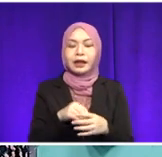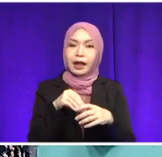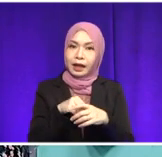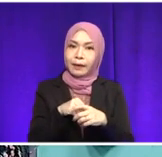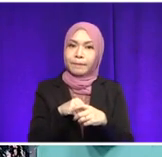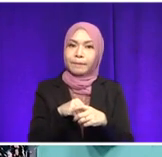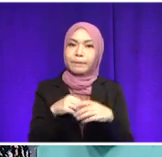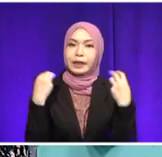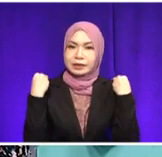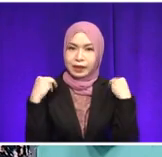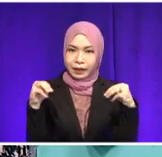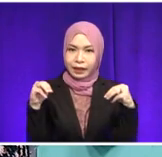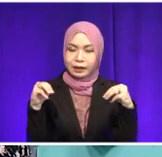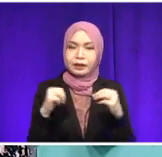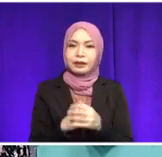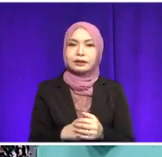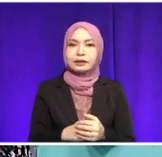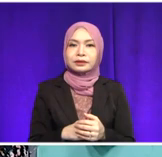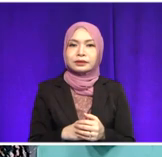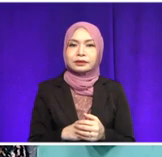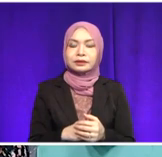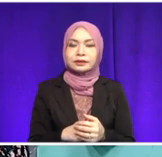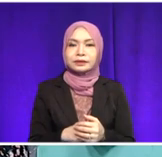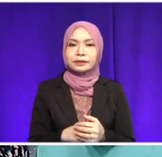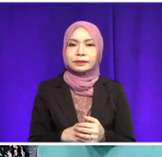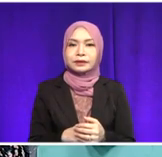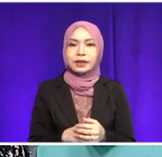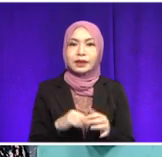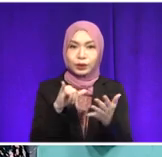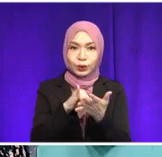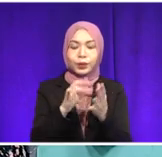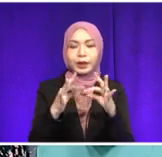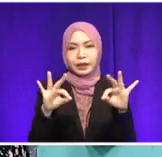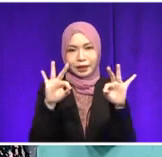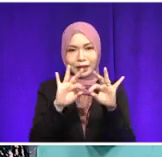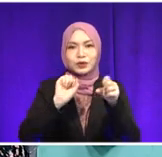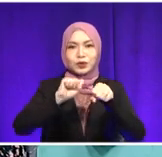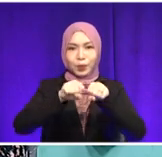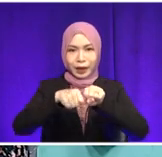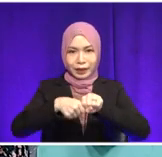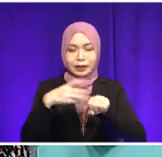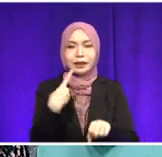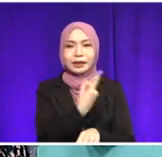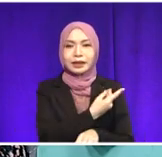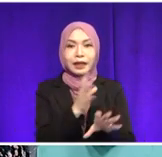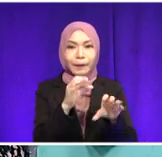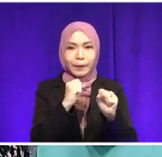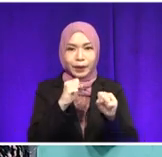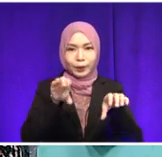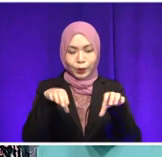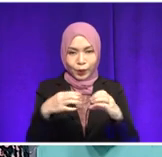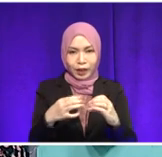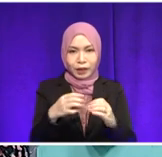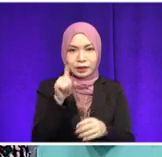produk kita jadi itu penting sebab bila kita jelas tentang kumpulan sasaran itupun akan membuat satu regu bentuk mengikut